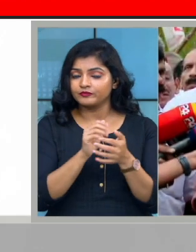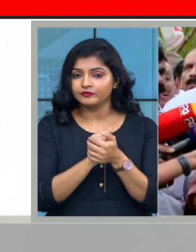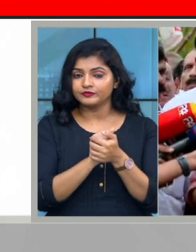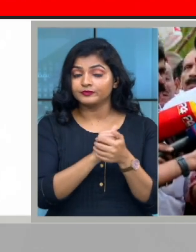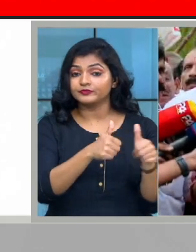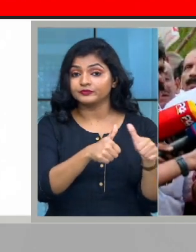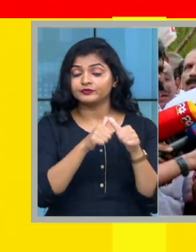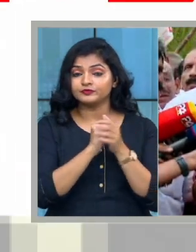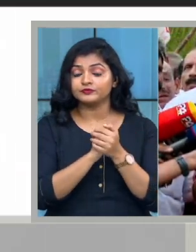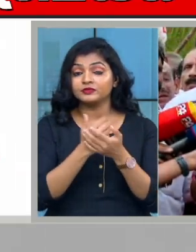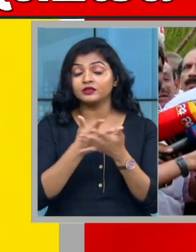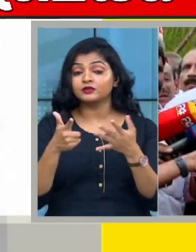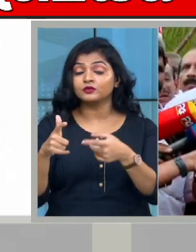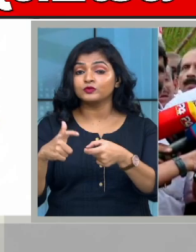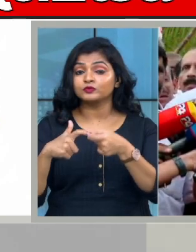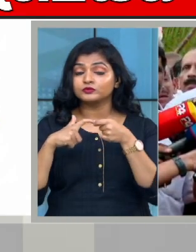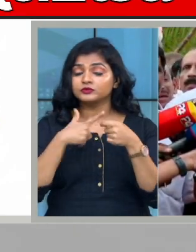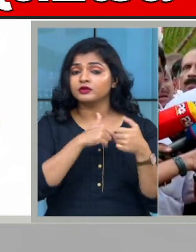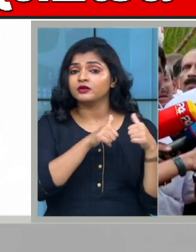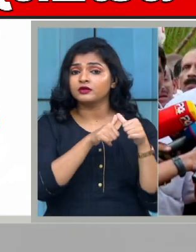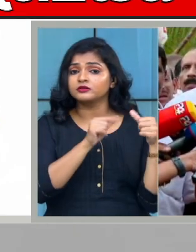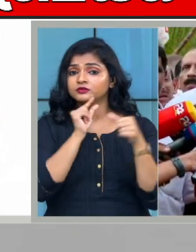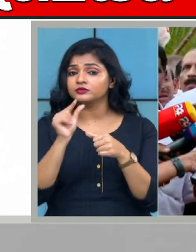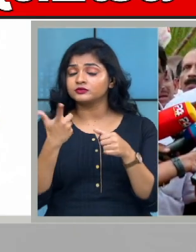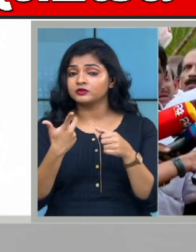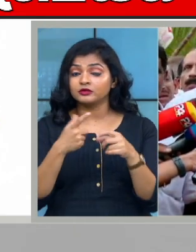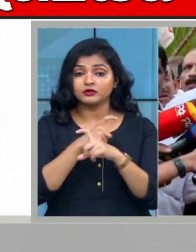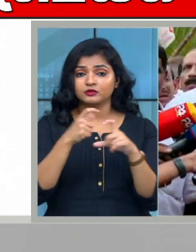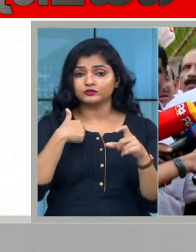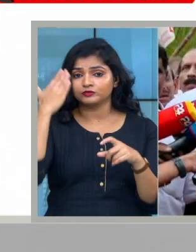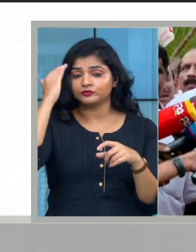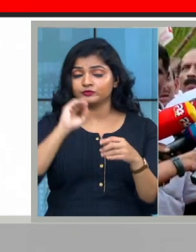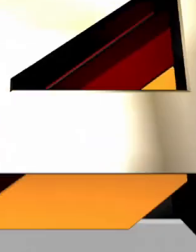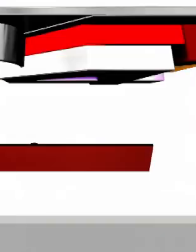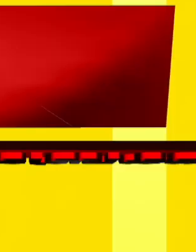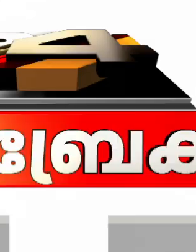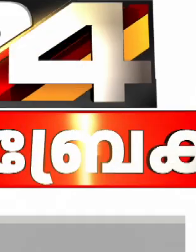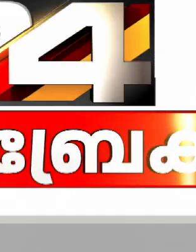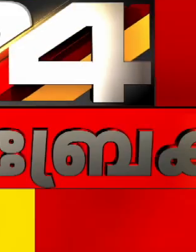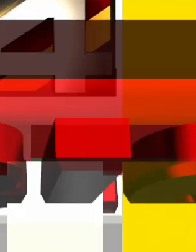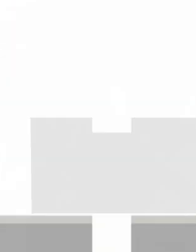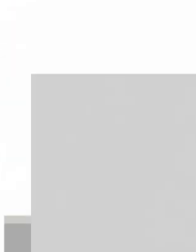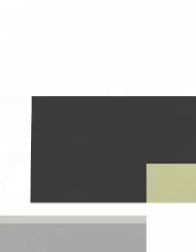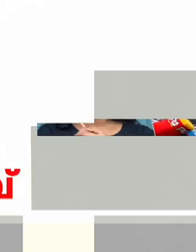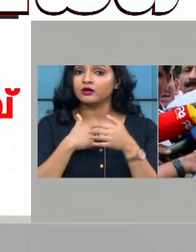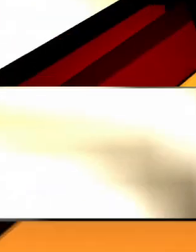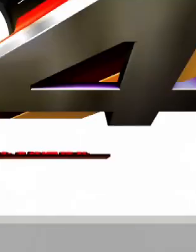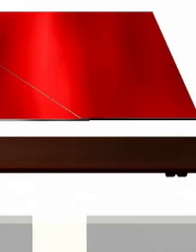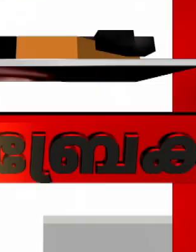എന്ത് ചോദ്യം ചോദിച്ചിട്ടാണ് അവരെന്ത് ഉത്തരമാണ് പറഞ്ഞതെന്ന് എനിക്കറിയില്ല. നിങ്ങളിപ്പോൾ എന്നോട് ചോദിക്കുന്ന ചോദ്യം ഉണ്ടല്ലോ, എന്നെ കൊണ്ട് എന്തെങ്കിലും ഉത്തരം